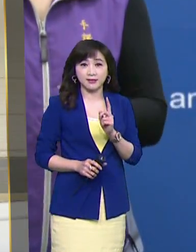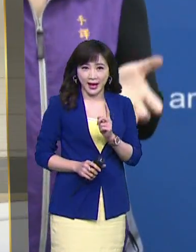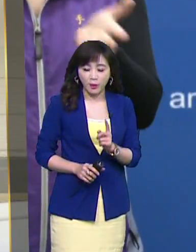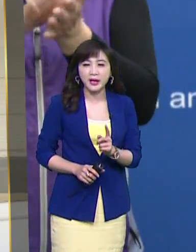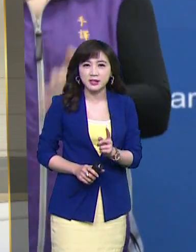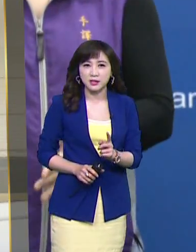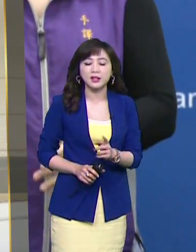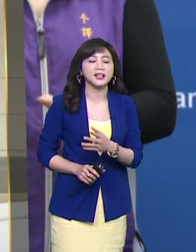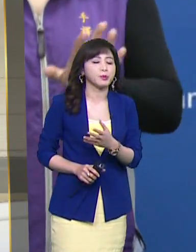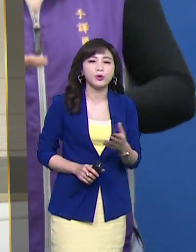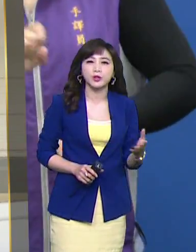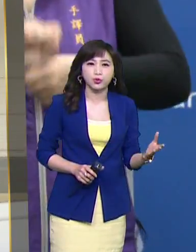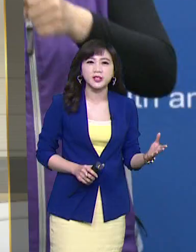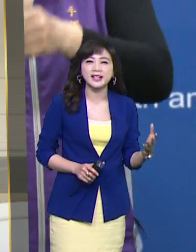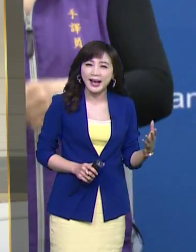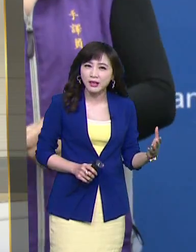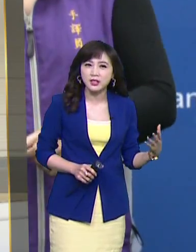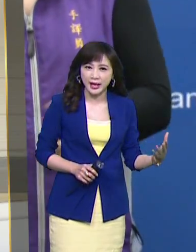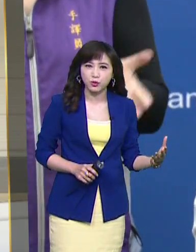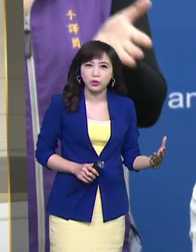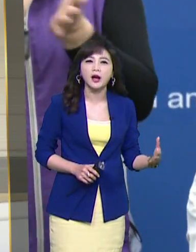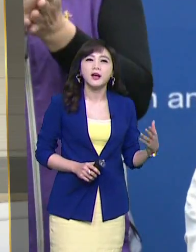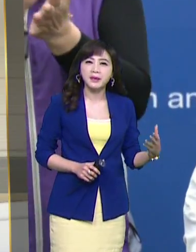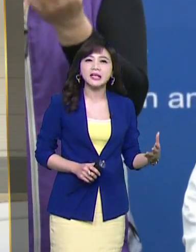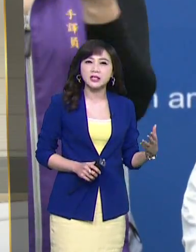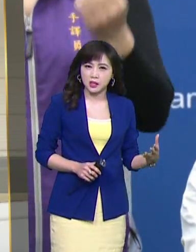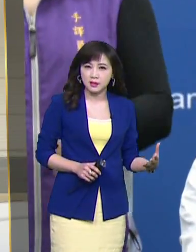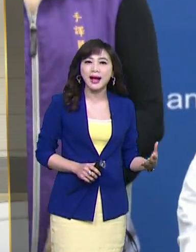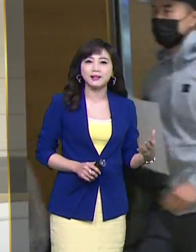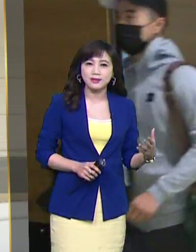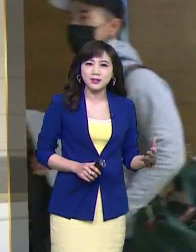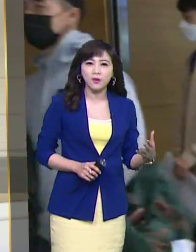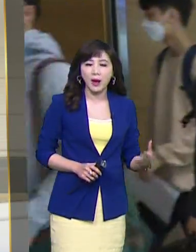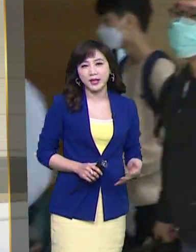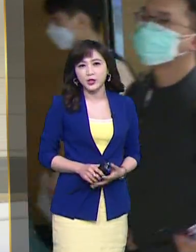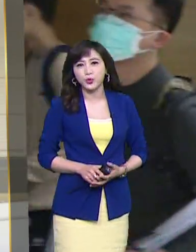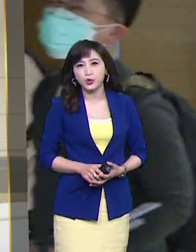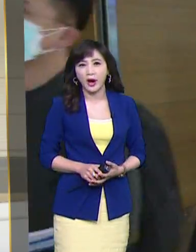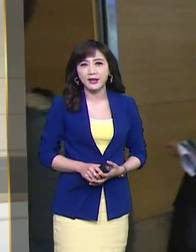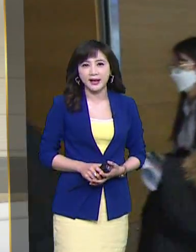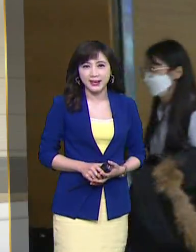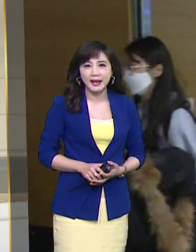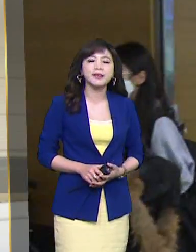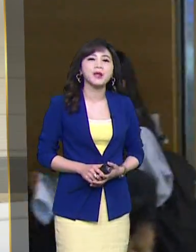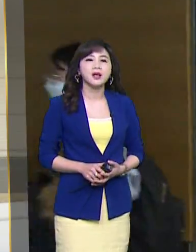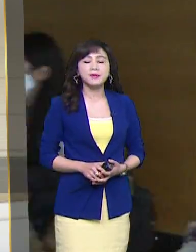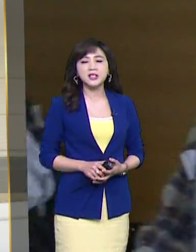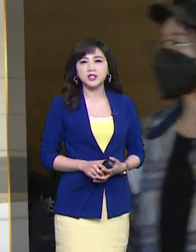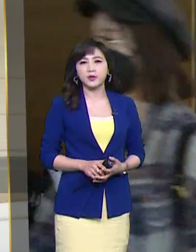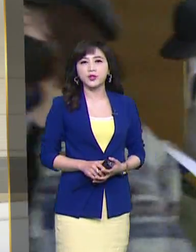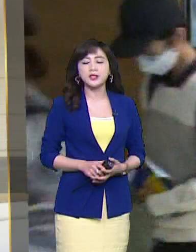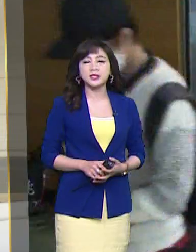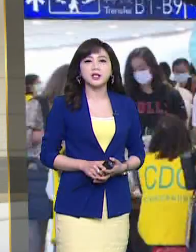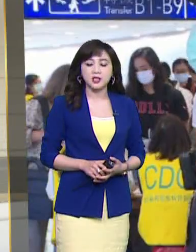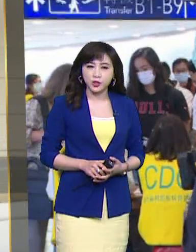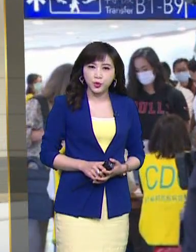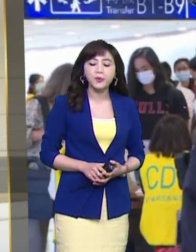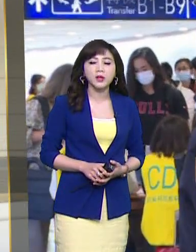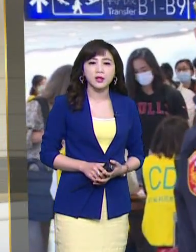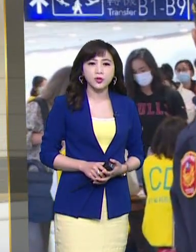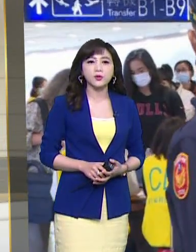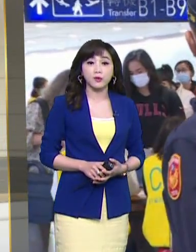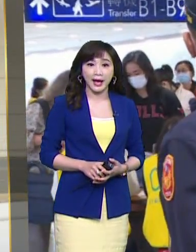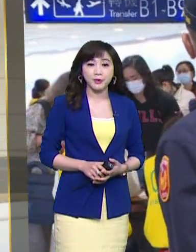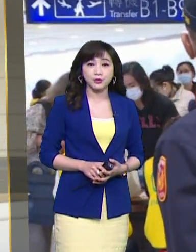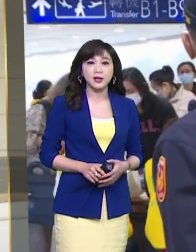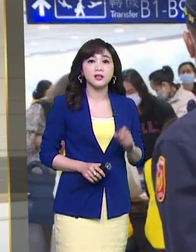天，让台湾此刻你不用也说已经看到这感觉了，面临极大的境外移入传染压力。那么疫情指挥中心今天正式宣布